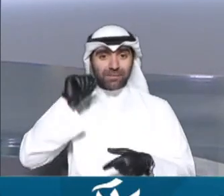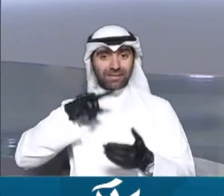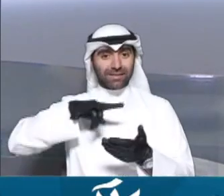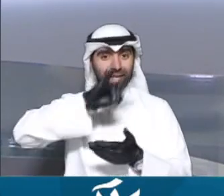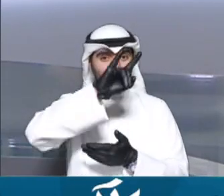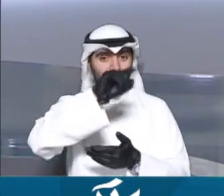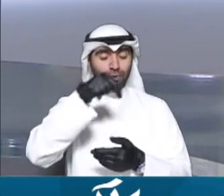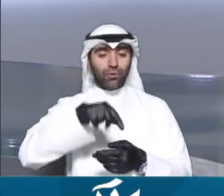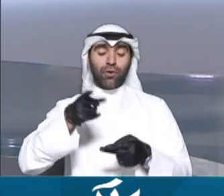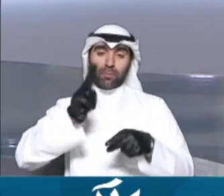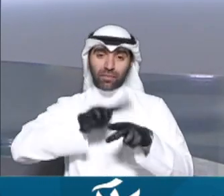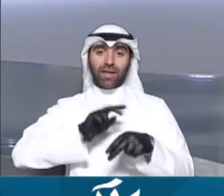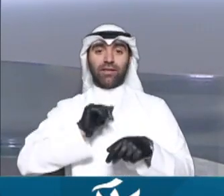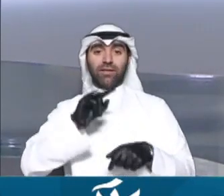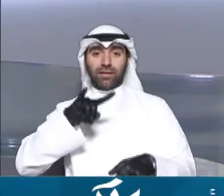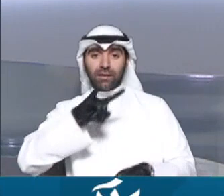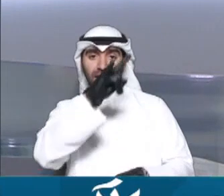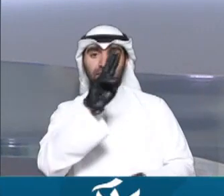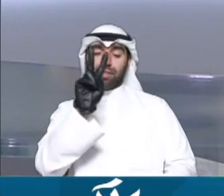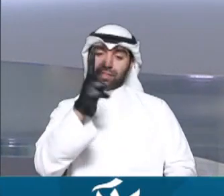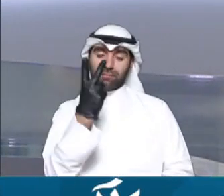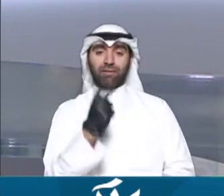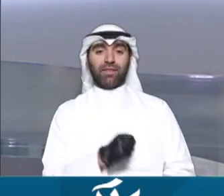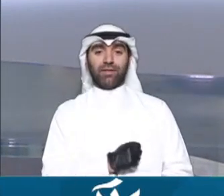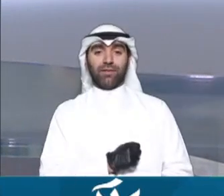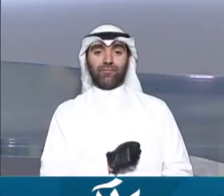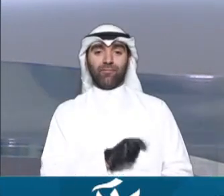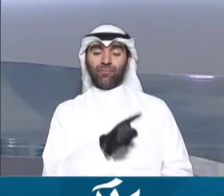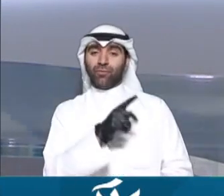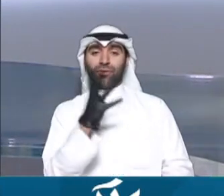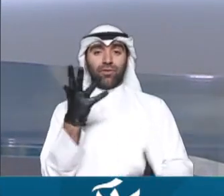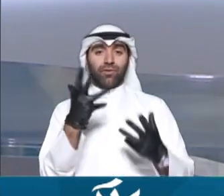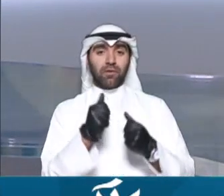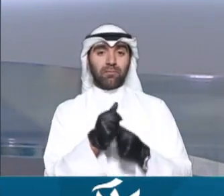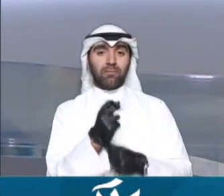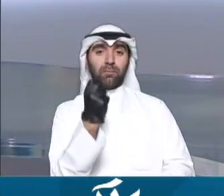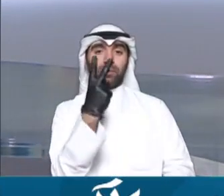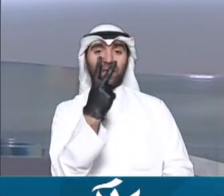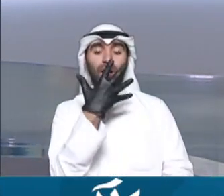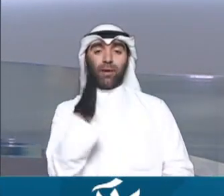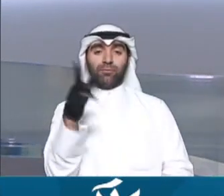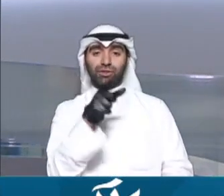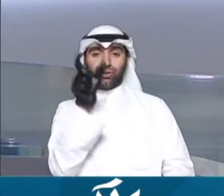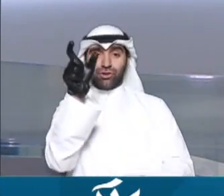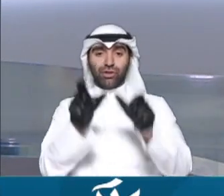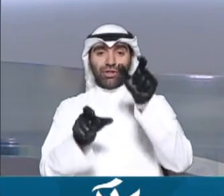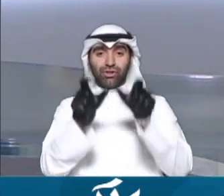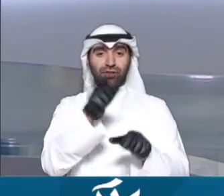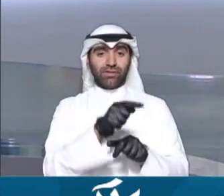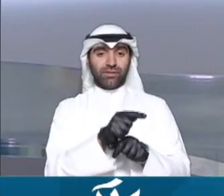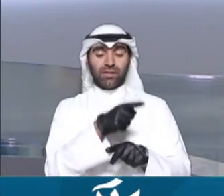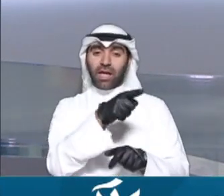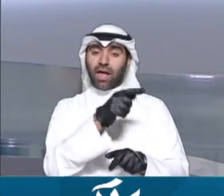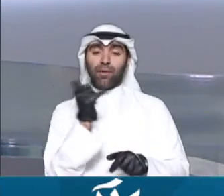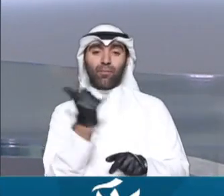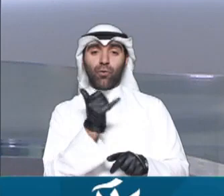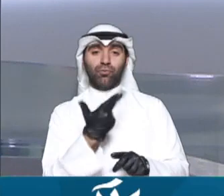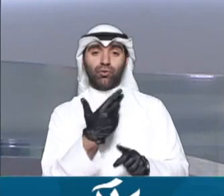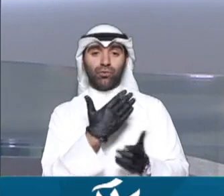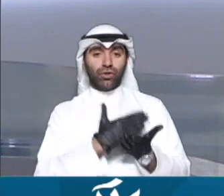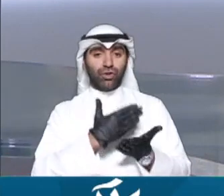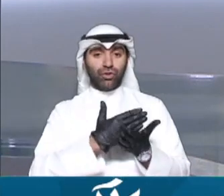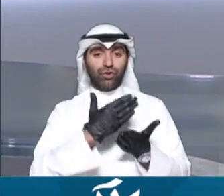328 راكب على متن شركة الخطوط الجوية الكويتية. وتأتي هذه الرحلة ضمن خطة تسهيل